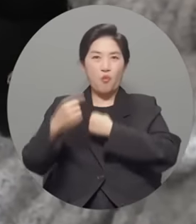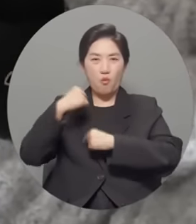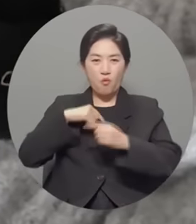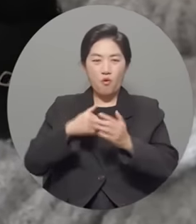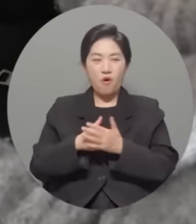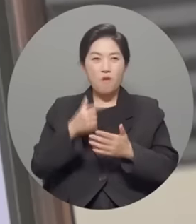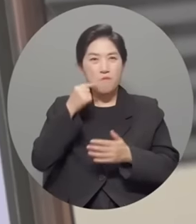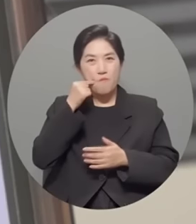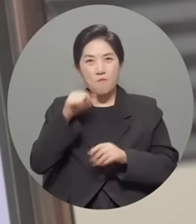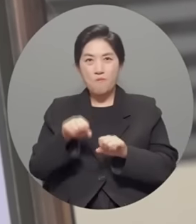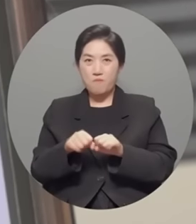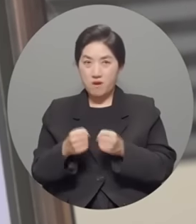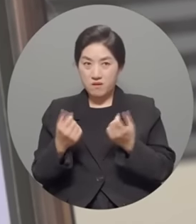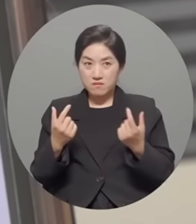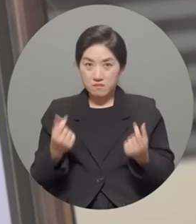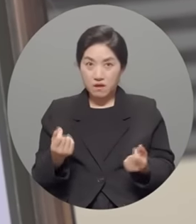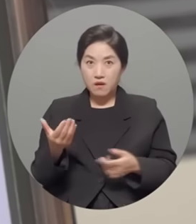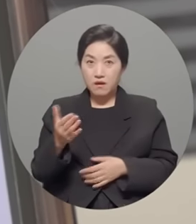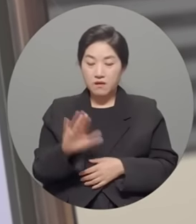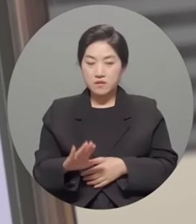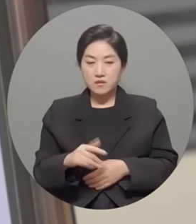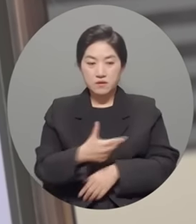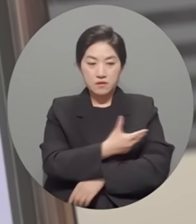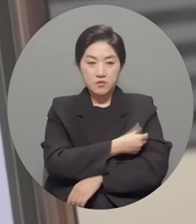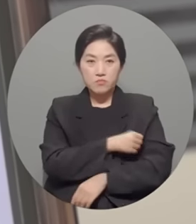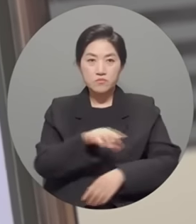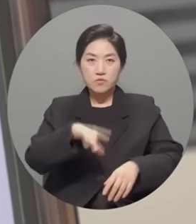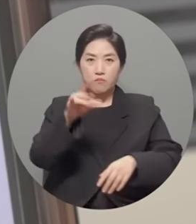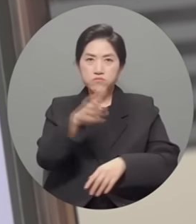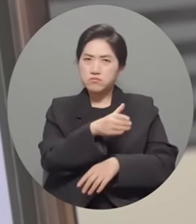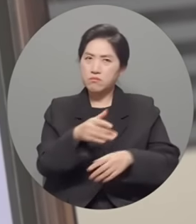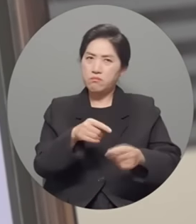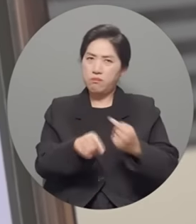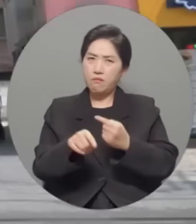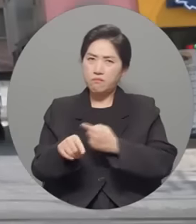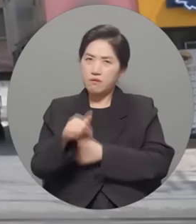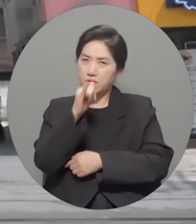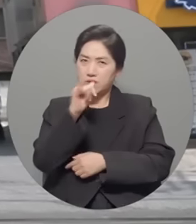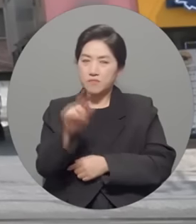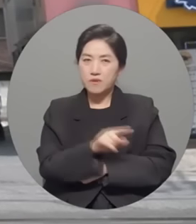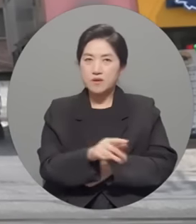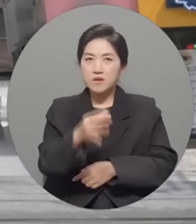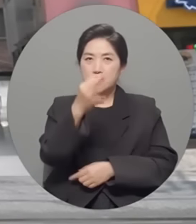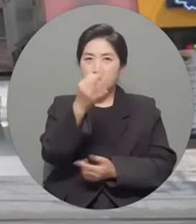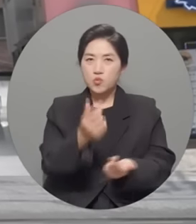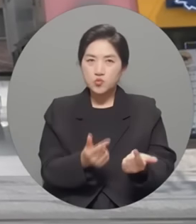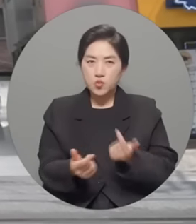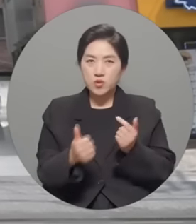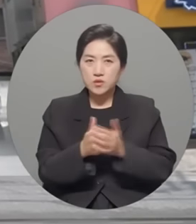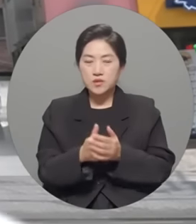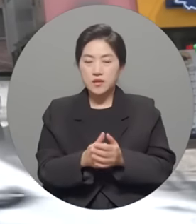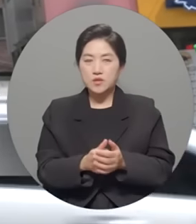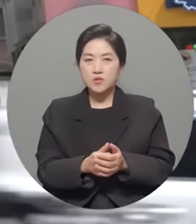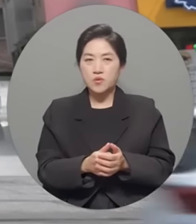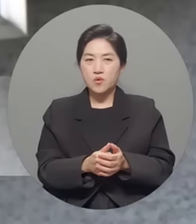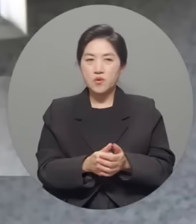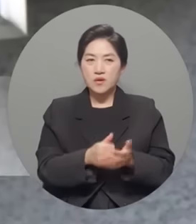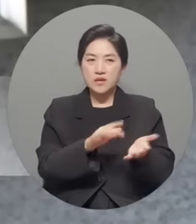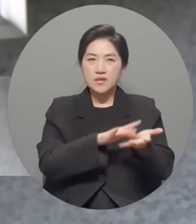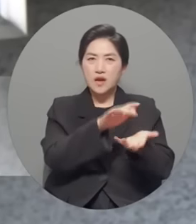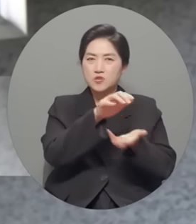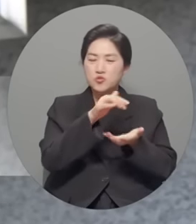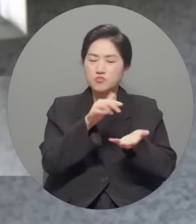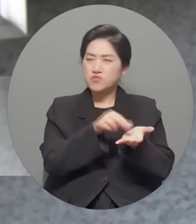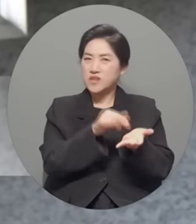호응이 높았습니다. 하지만 접종은 초반부터 삐걱댔습니다. 가격 조율과 백신 수급 문제가 있다며 행사 2주